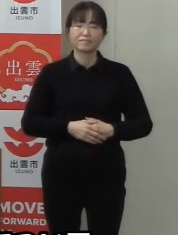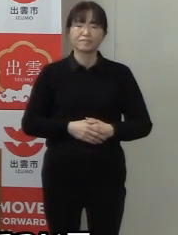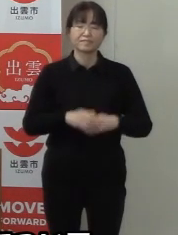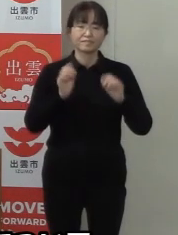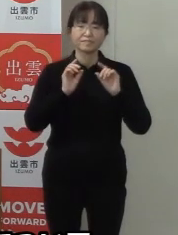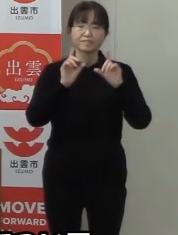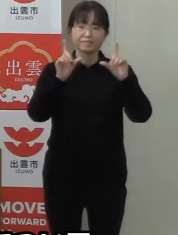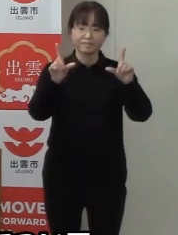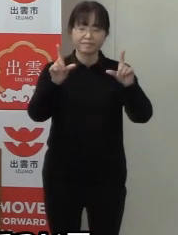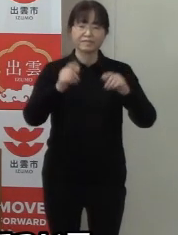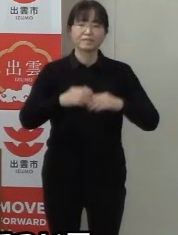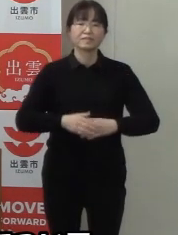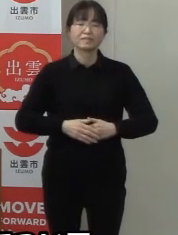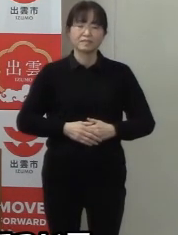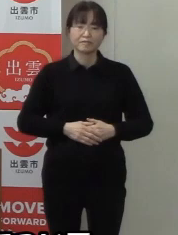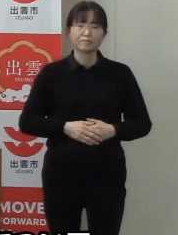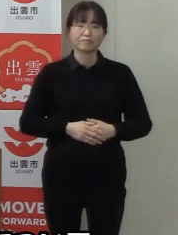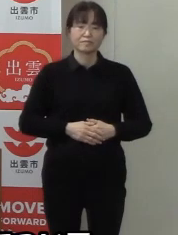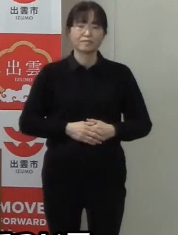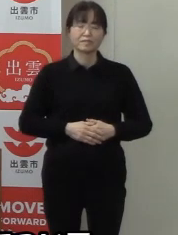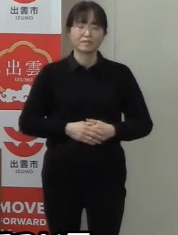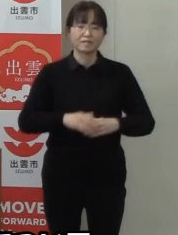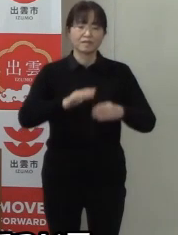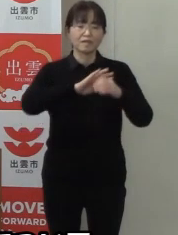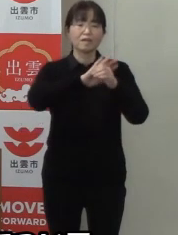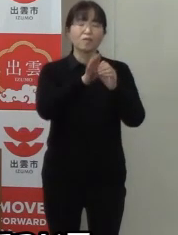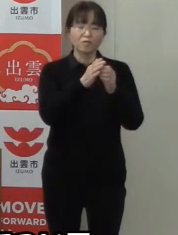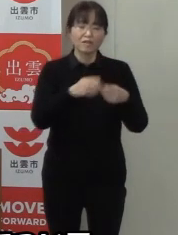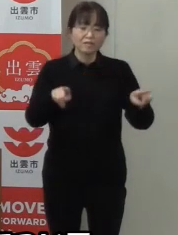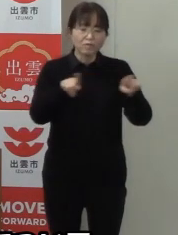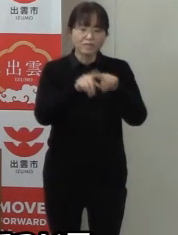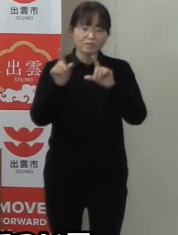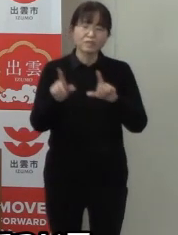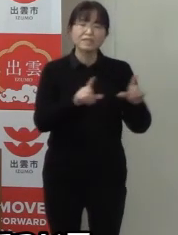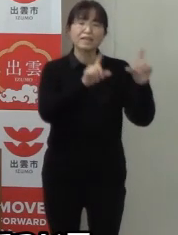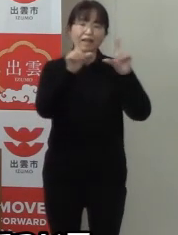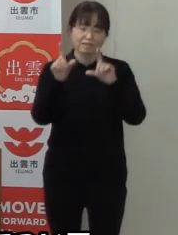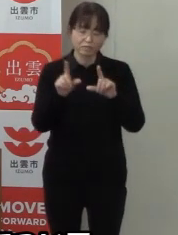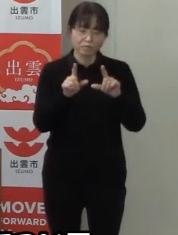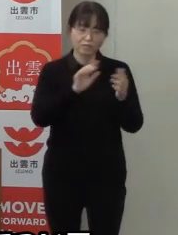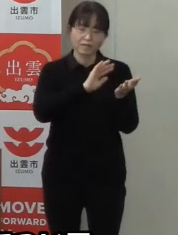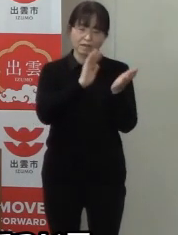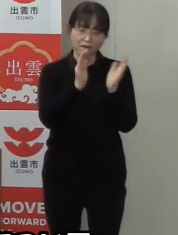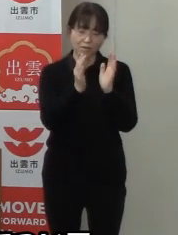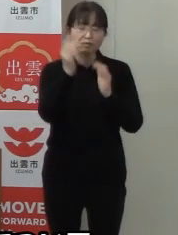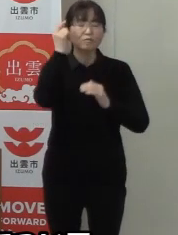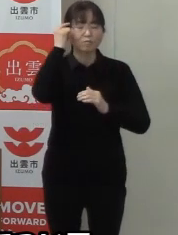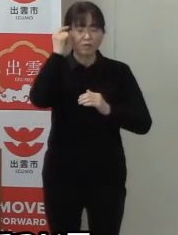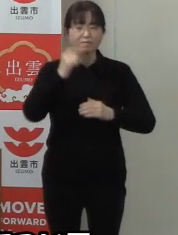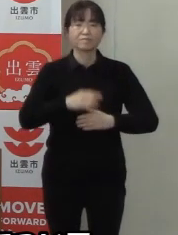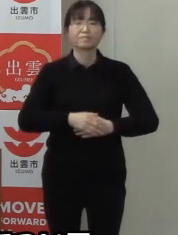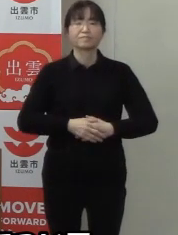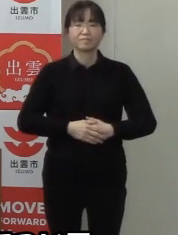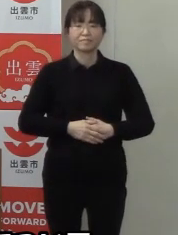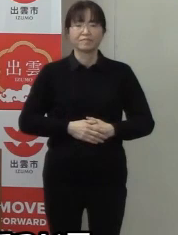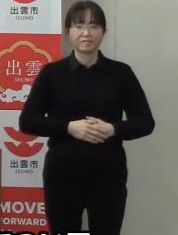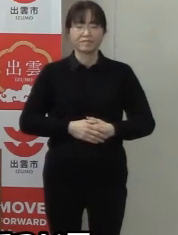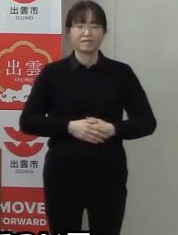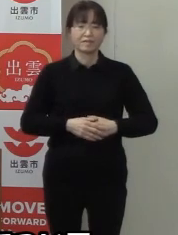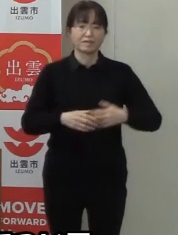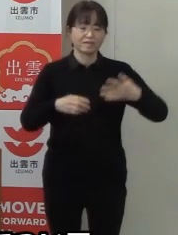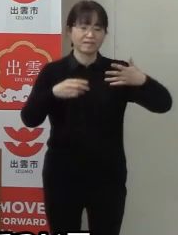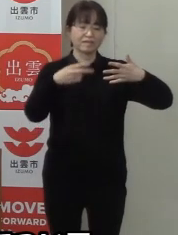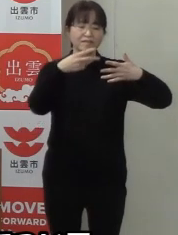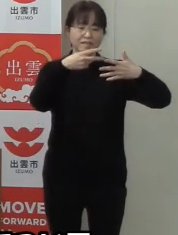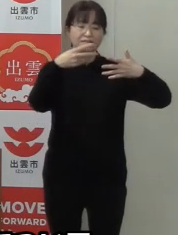はい、まあ、本格的なですね、ウィズコロナになっていくのかなというふうに思っておりますし、まあ、5類に緩和される